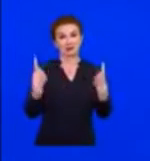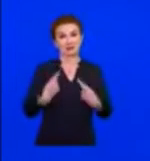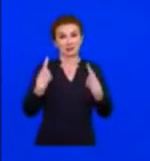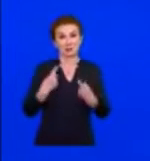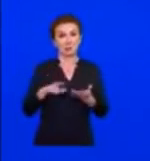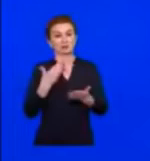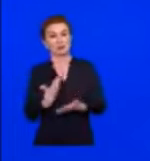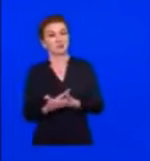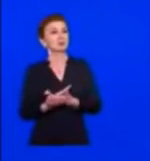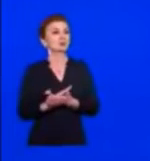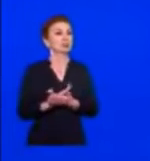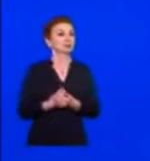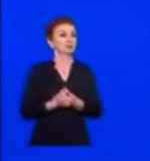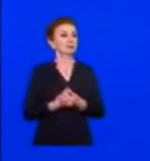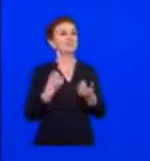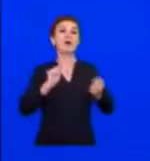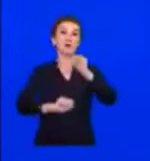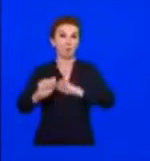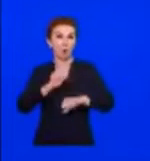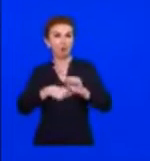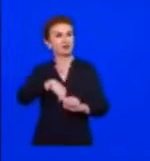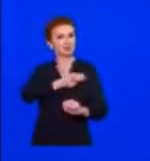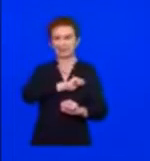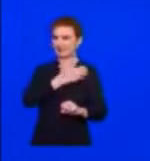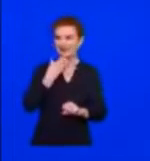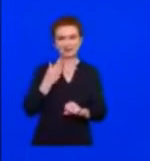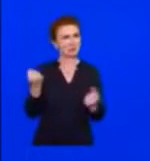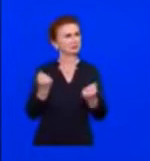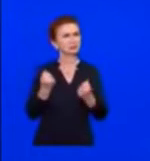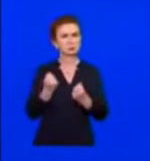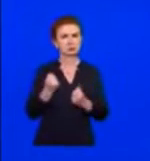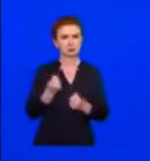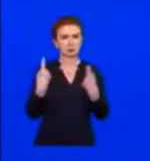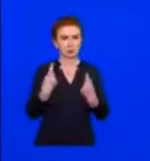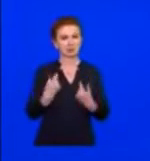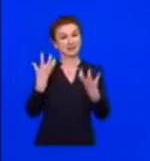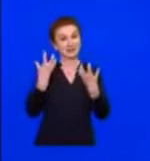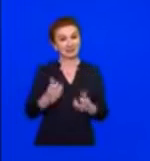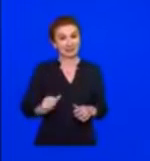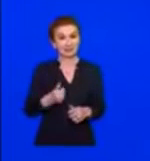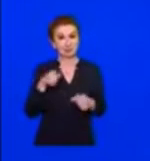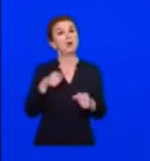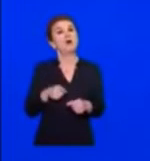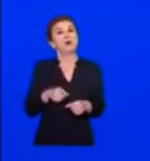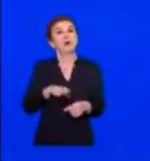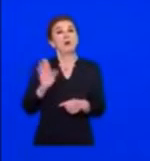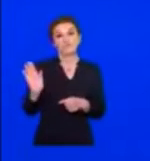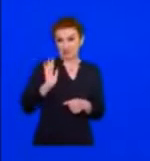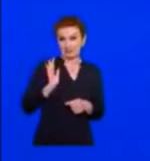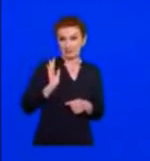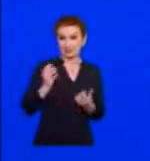się Belgia, czy Włochy, albo Hiszpania. I chcemy utrzymać to bezpieczeństwo. I od tego też uzależniamy